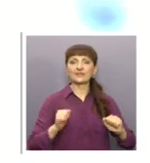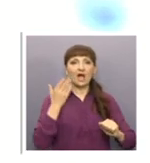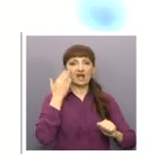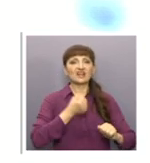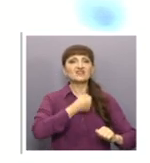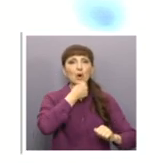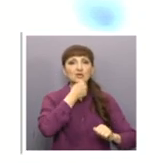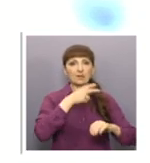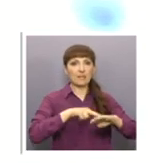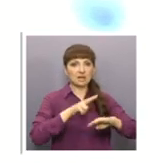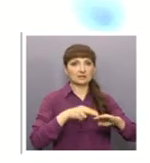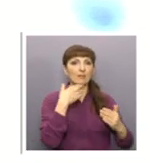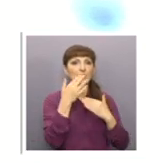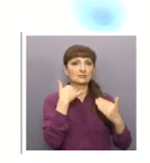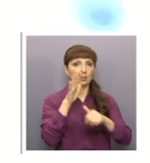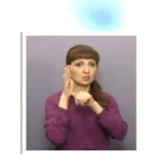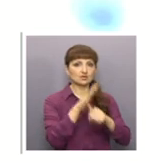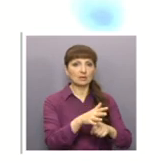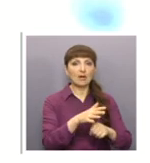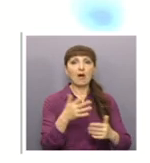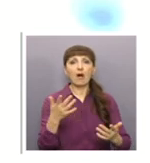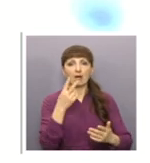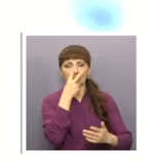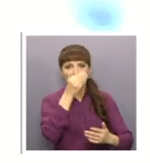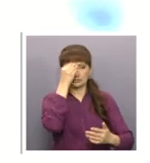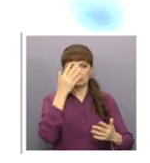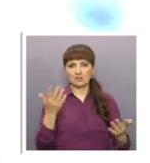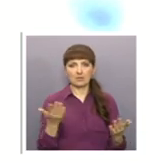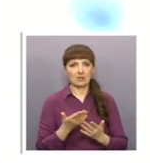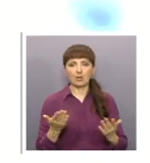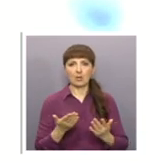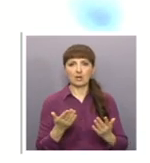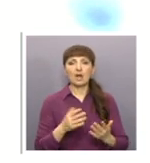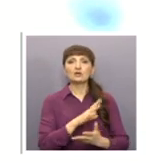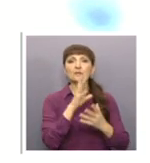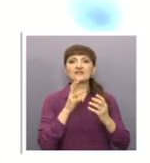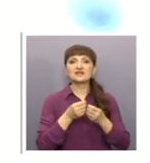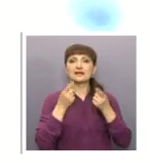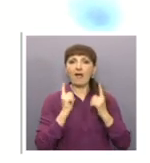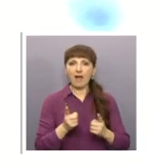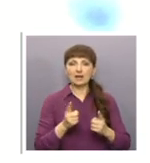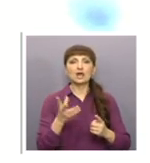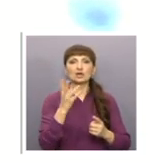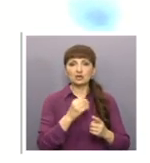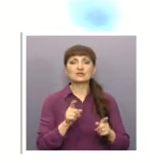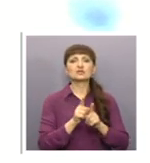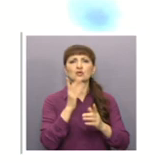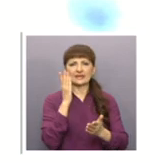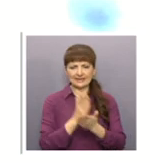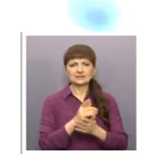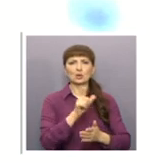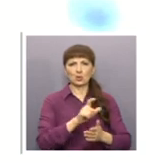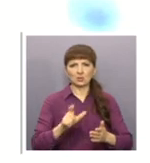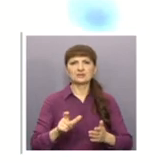относятся к стражам порядка пренебрежительно, то о каких героях может идти речь? Но при всех реалиях еще не перевелись в нашей стране